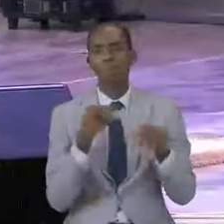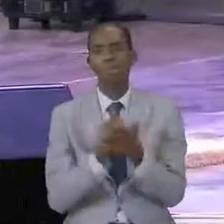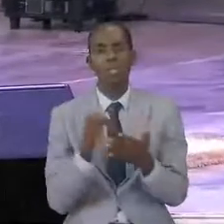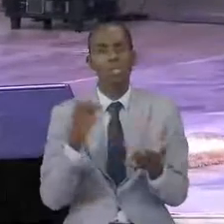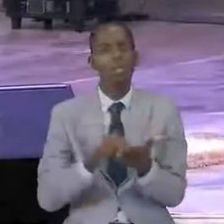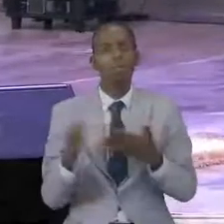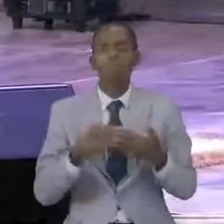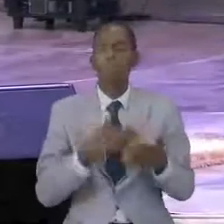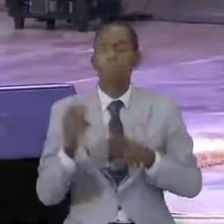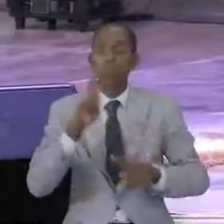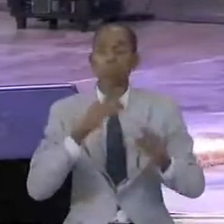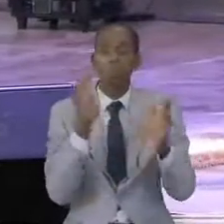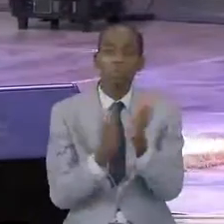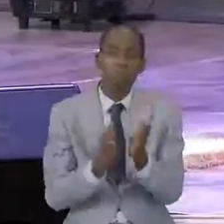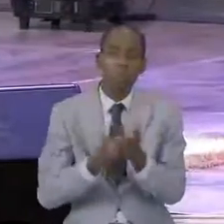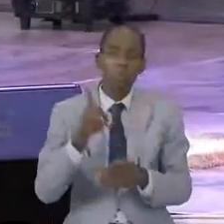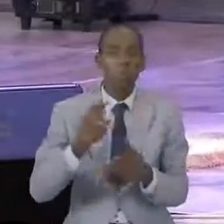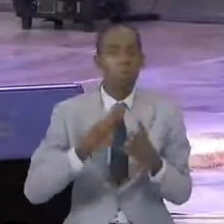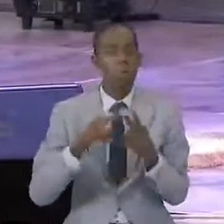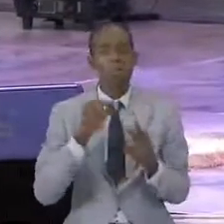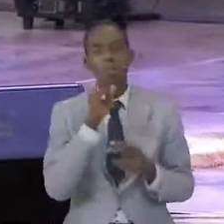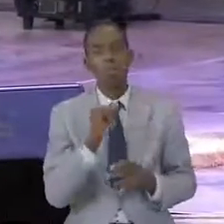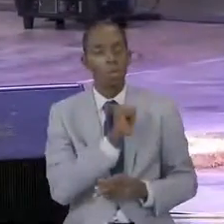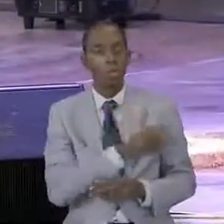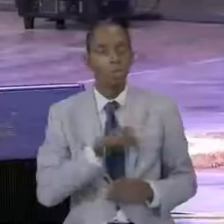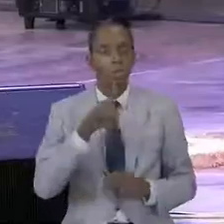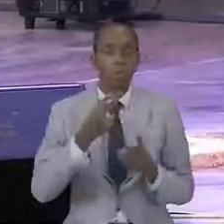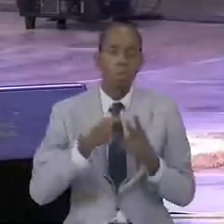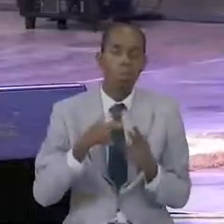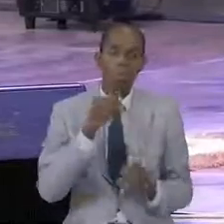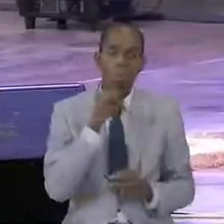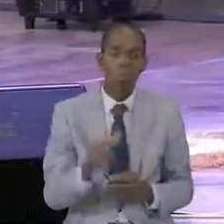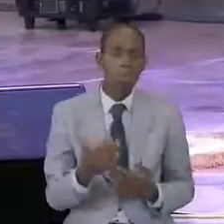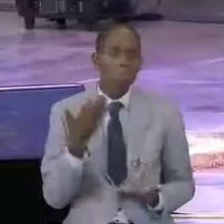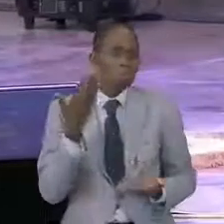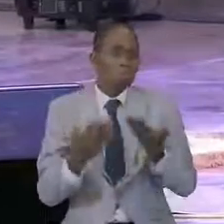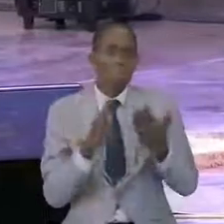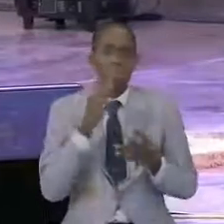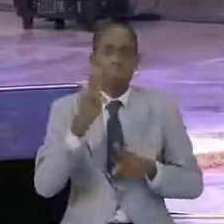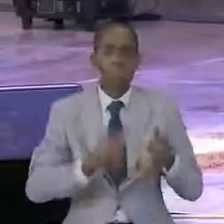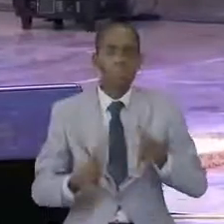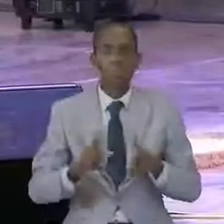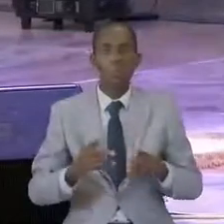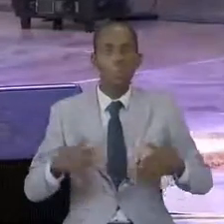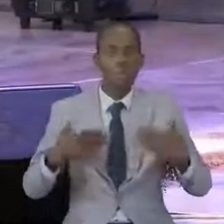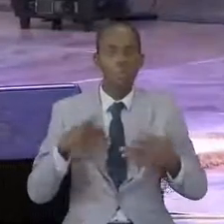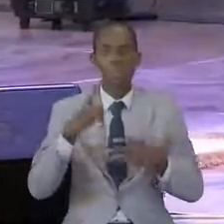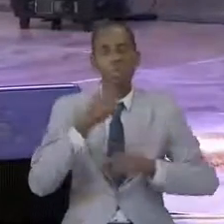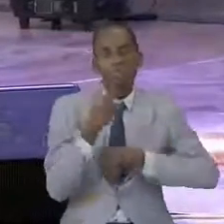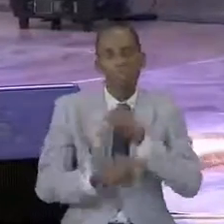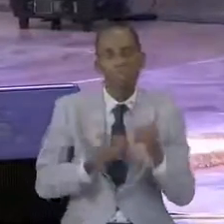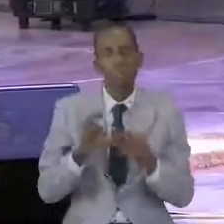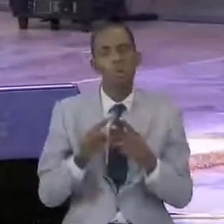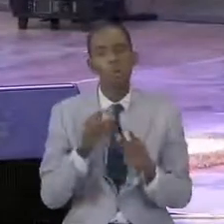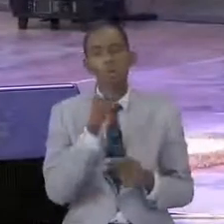qu'il voulut ou pas qu'il vous chrétiens qui vous apprécie ou pas que vous souffrez peu importe ce qui